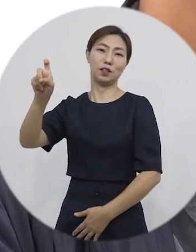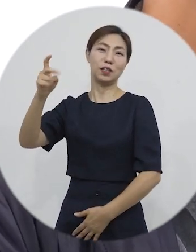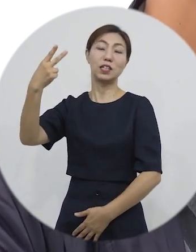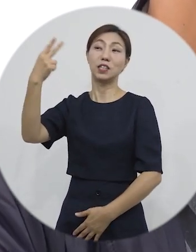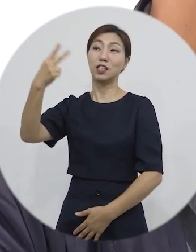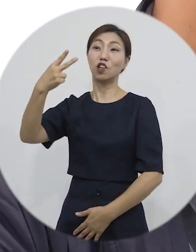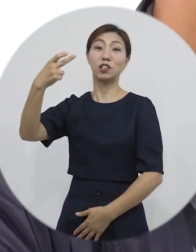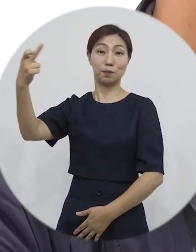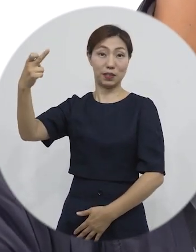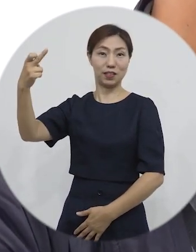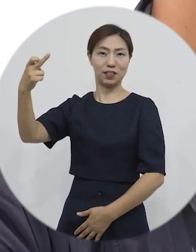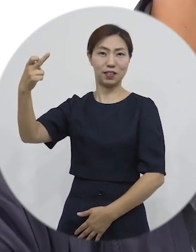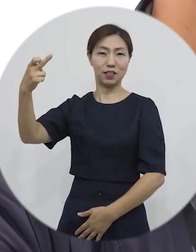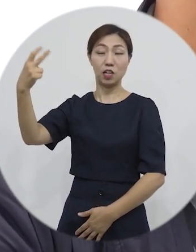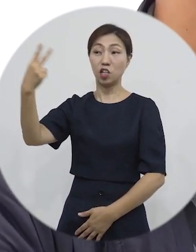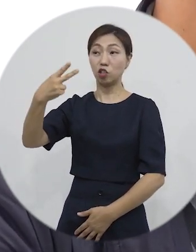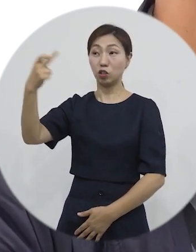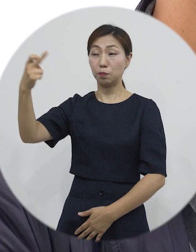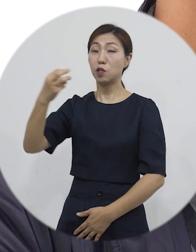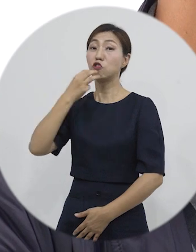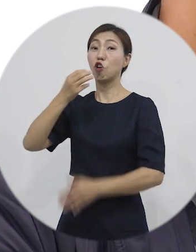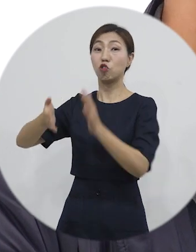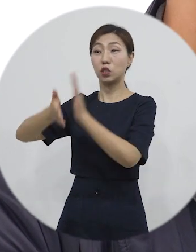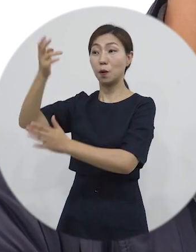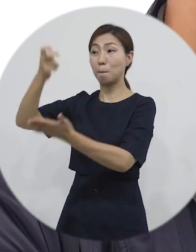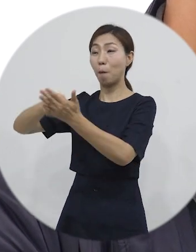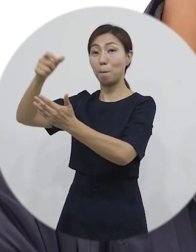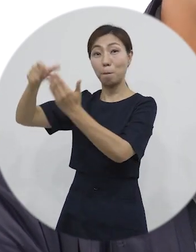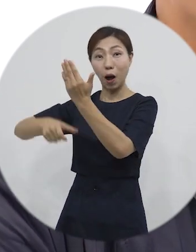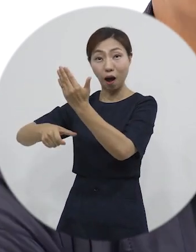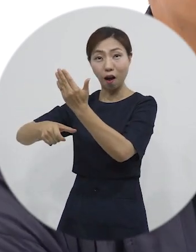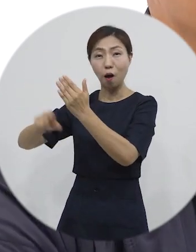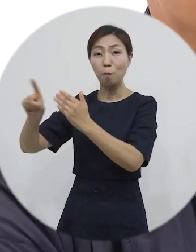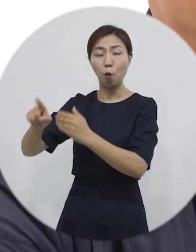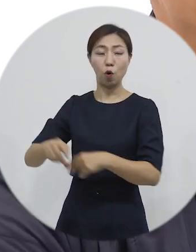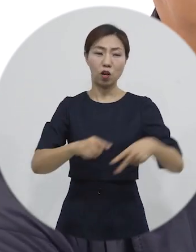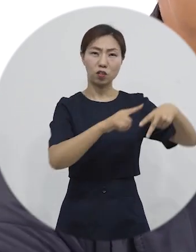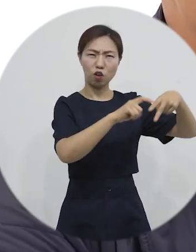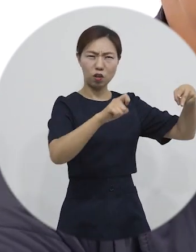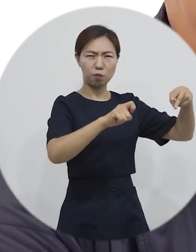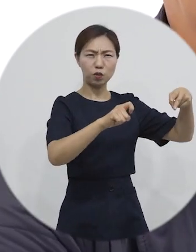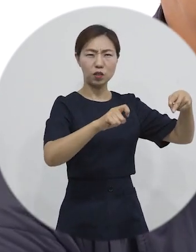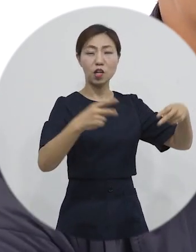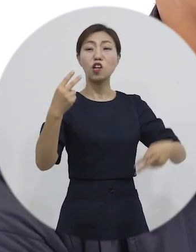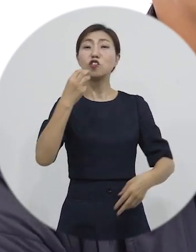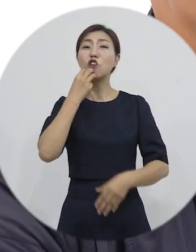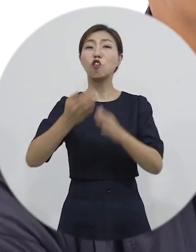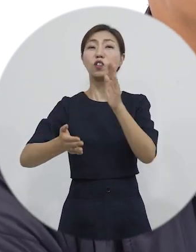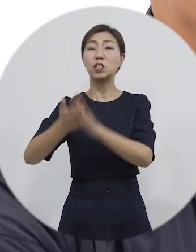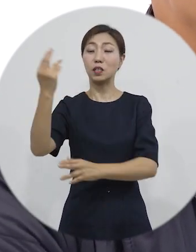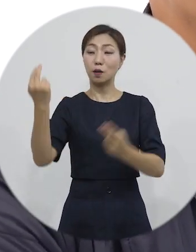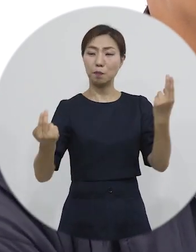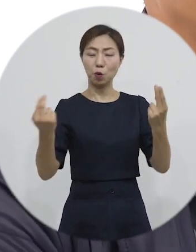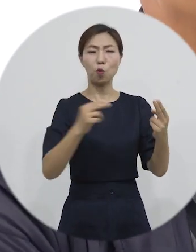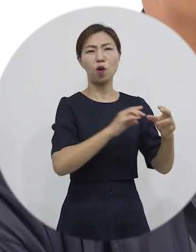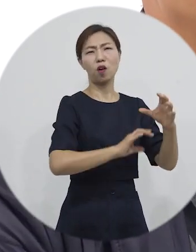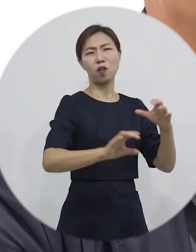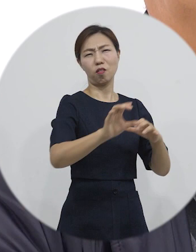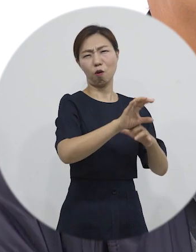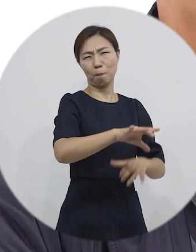그러니까 서대문구에서 2011년도에 조례가 제정됐다라고 하는 것은 사실은 서울시보다 앞서서 이